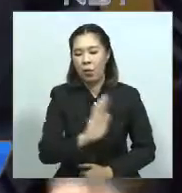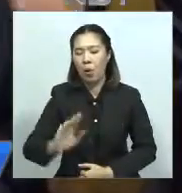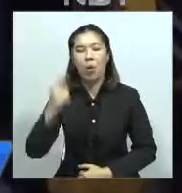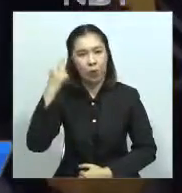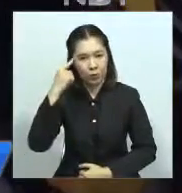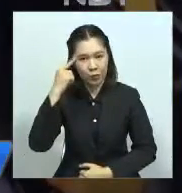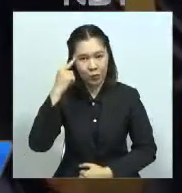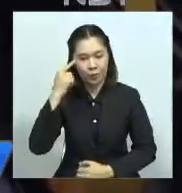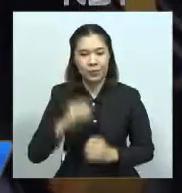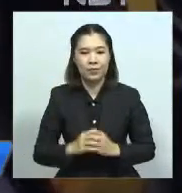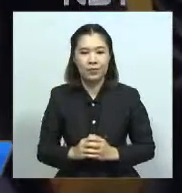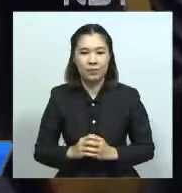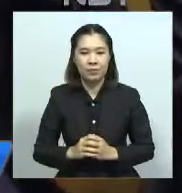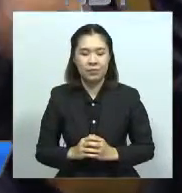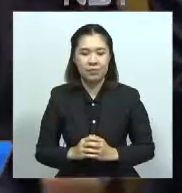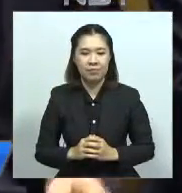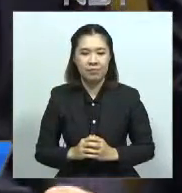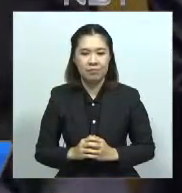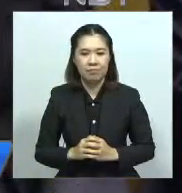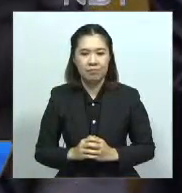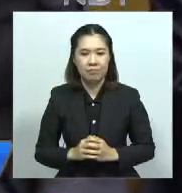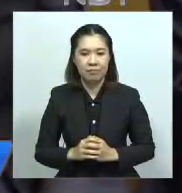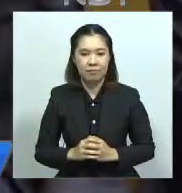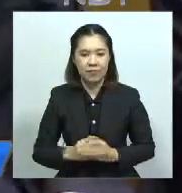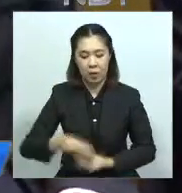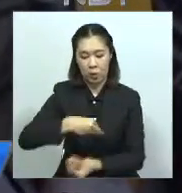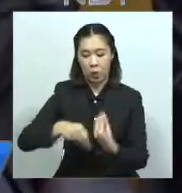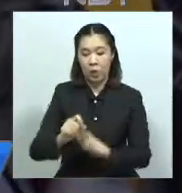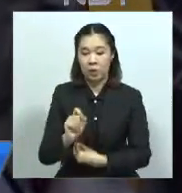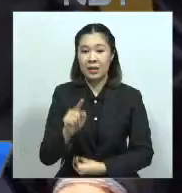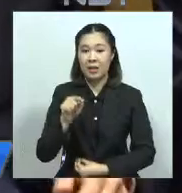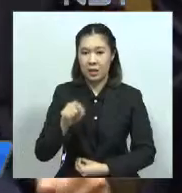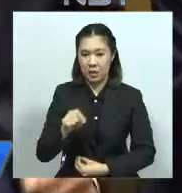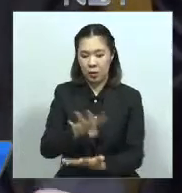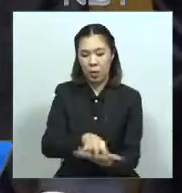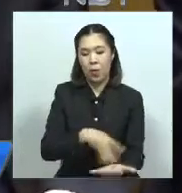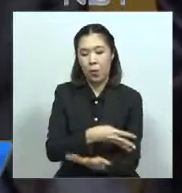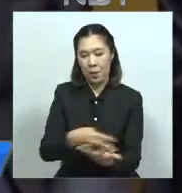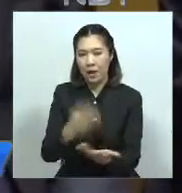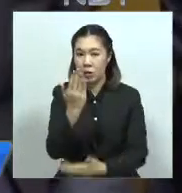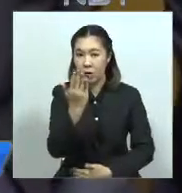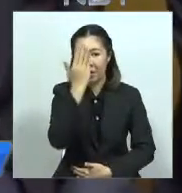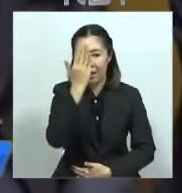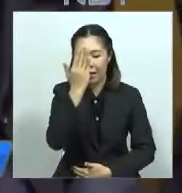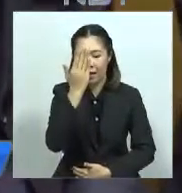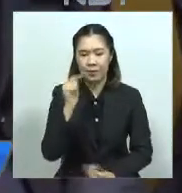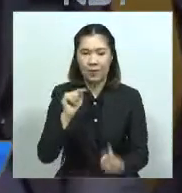านี้นั่นก็คือสิ่งที่เป็นเรื่องที่ผมถือว่าเป็นนโยบายเฉพาะหน้าส่วนนโยบายห